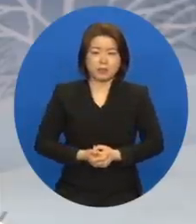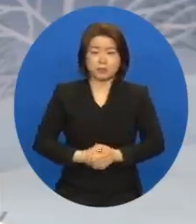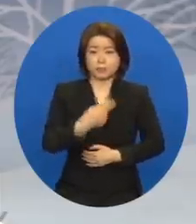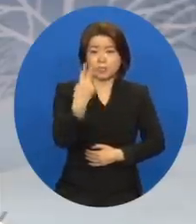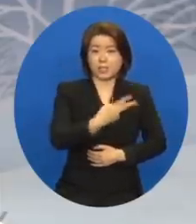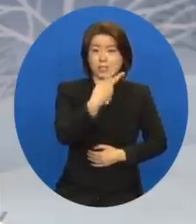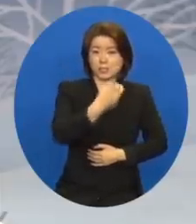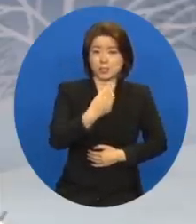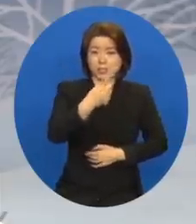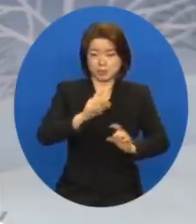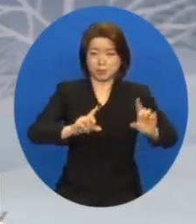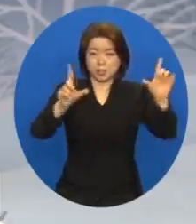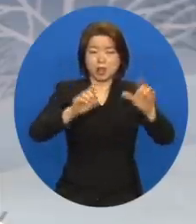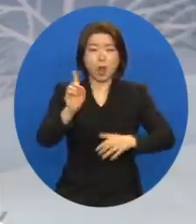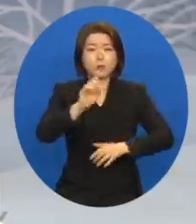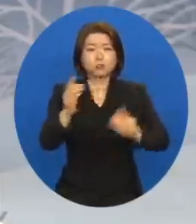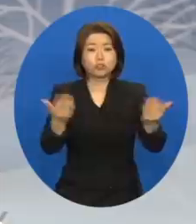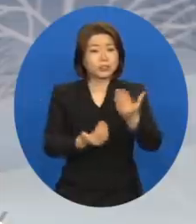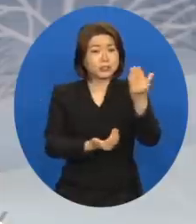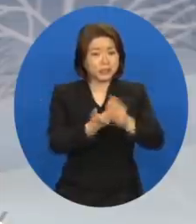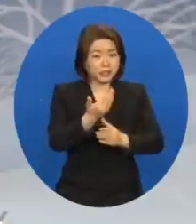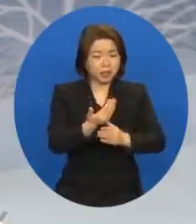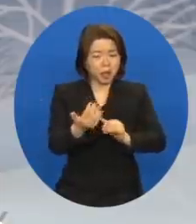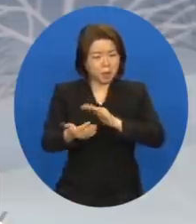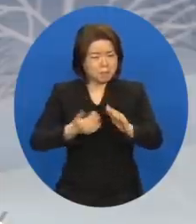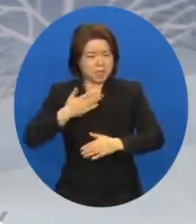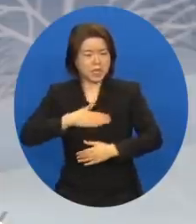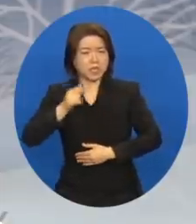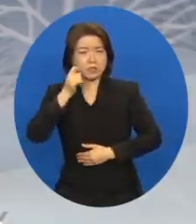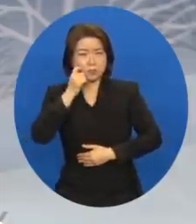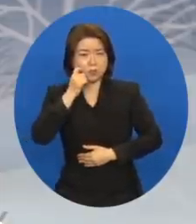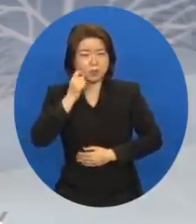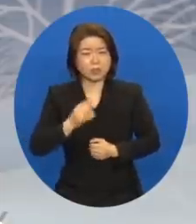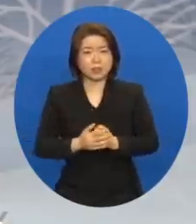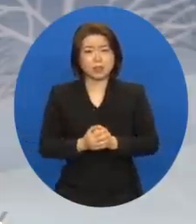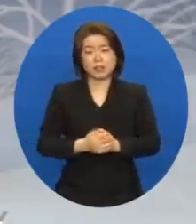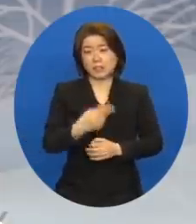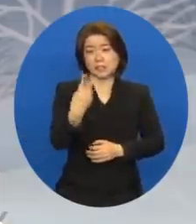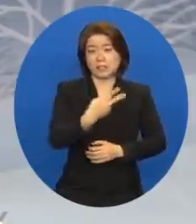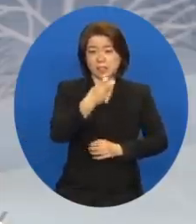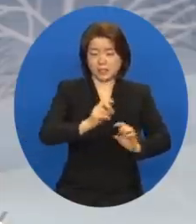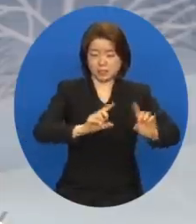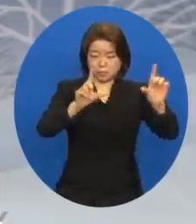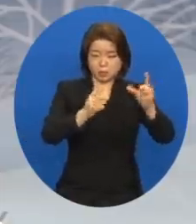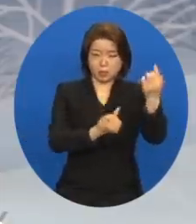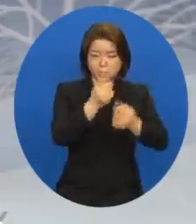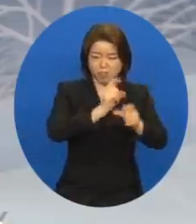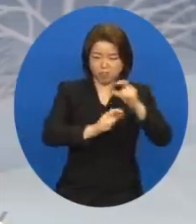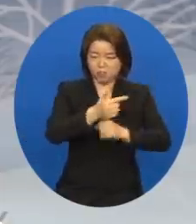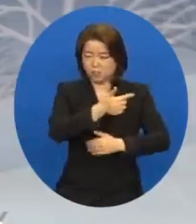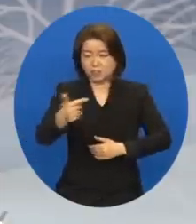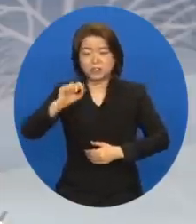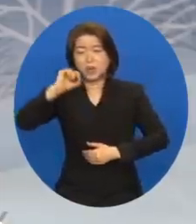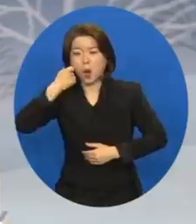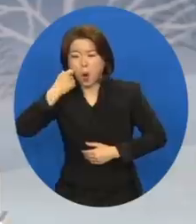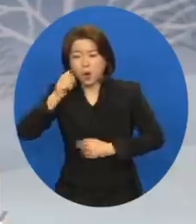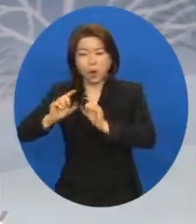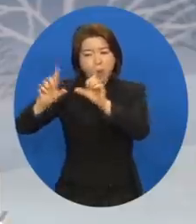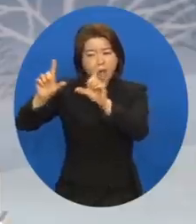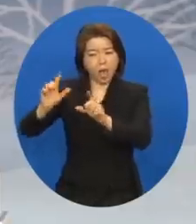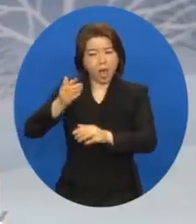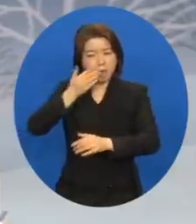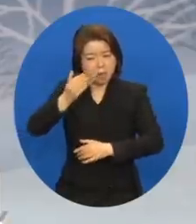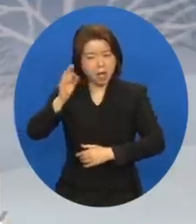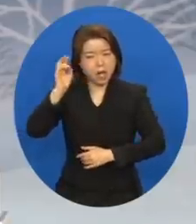2021년은 어떤 일이 일어날지 예측할 수가 없습니다. 2020년보다 더 큰 어려운 해가 될지도